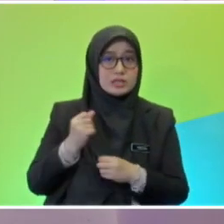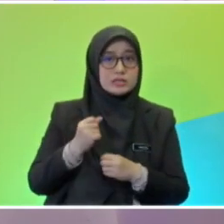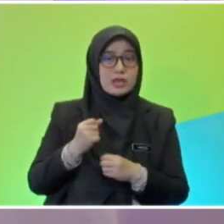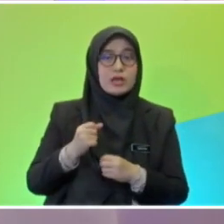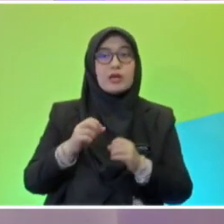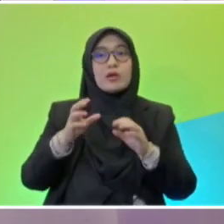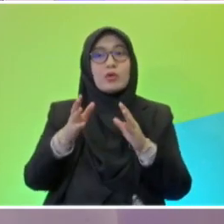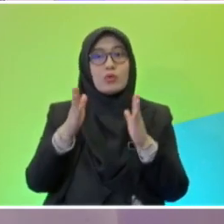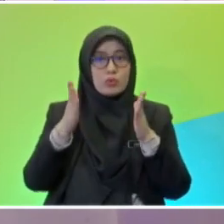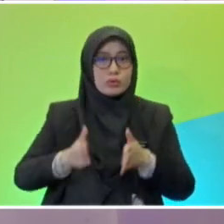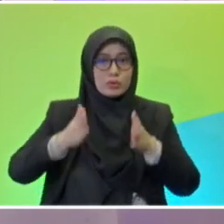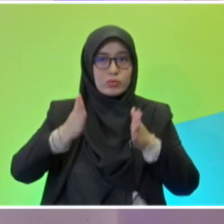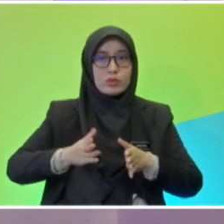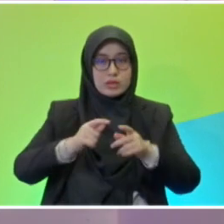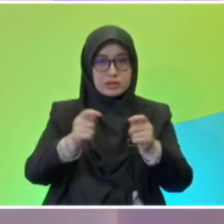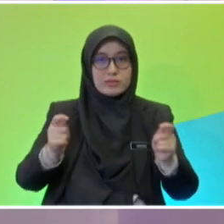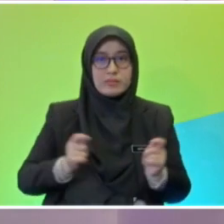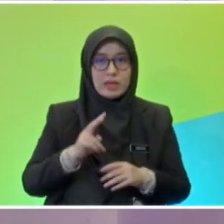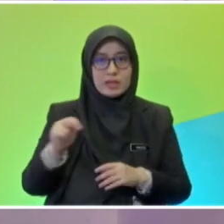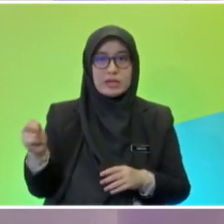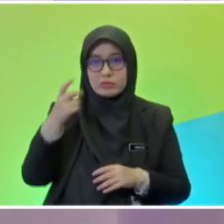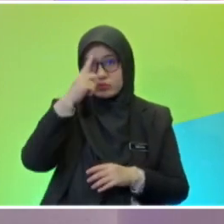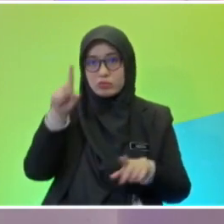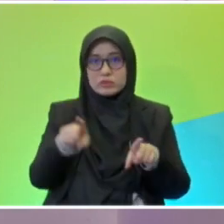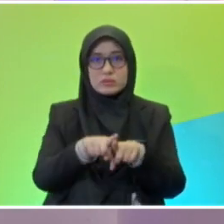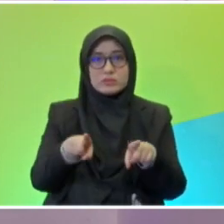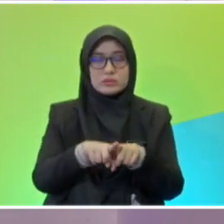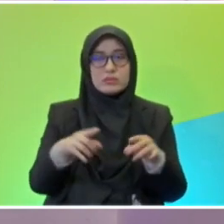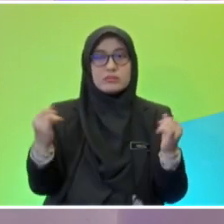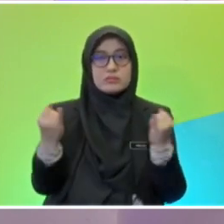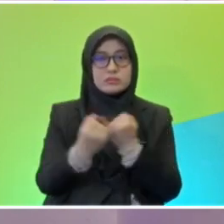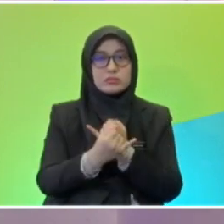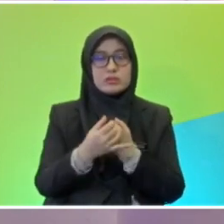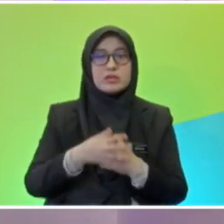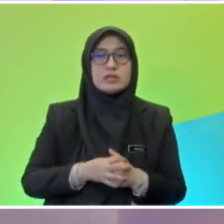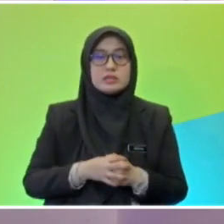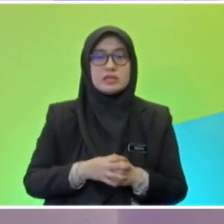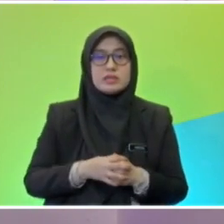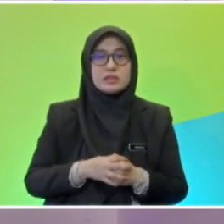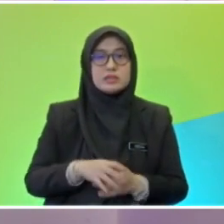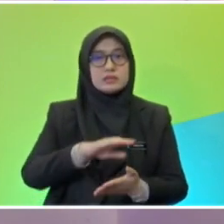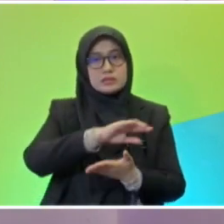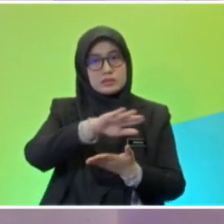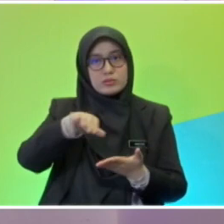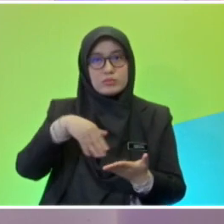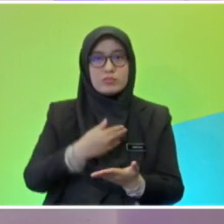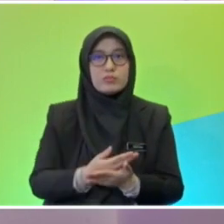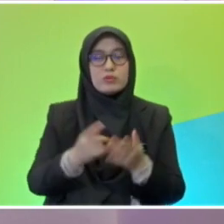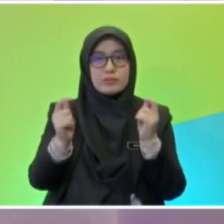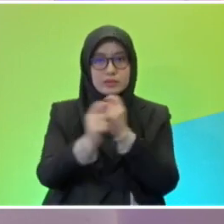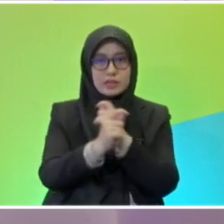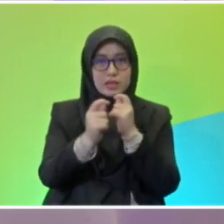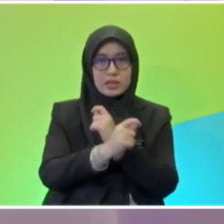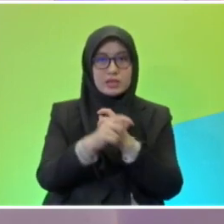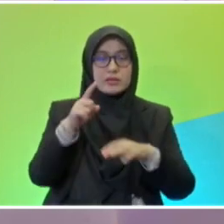daripada masyarakat tepattan dan akhirnya terkait dengan dukungan tadi segala penentangan yang berlaku pada ketika